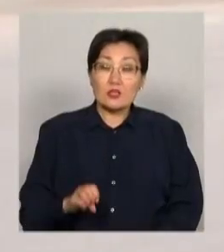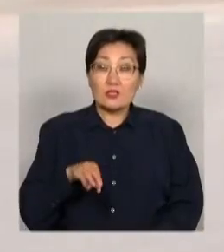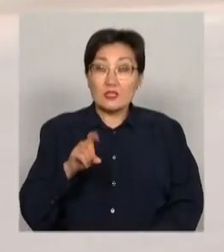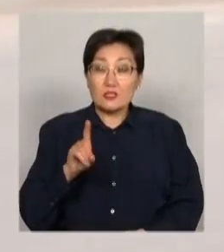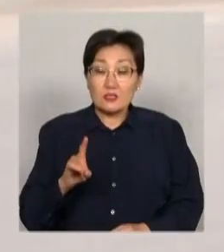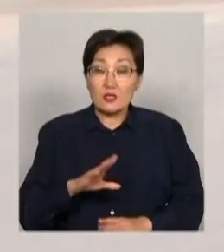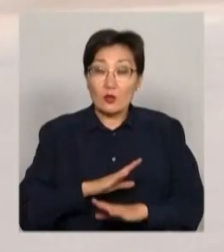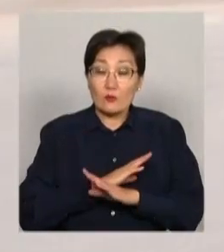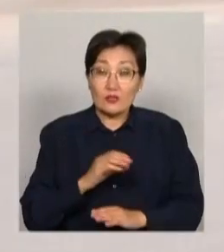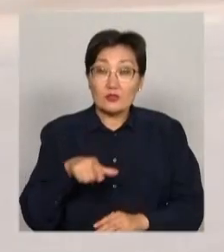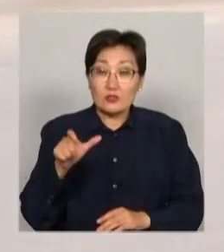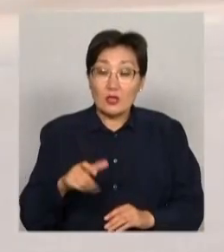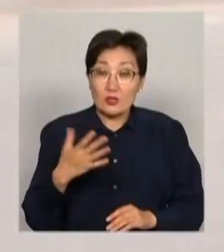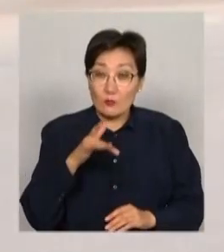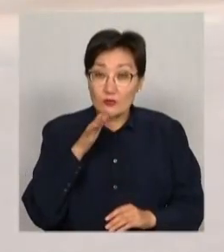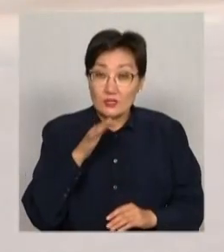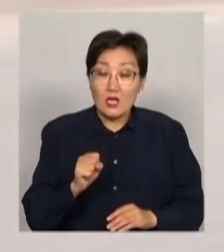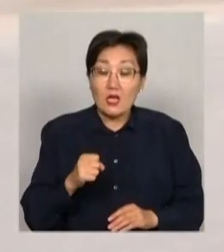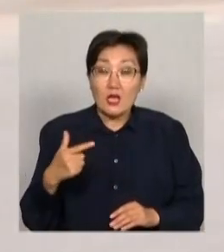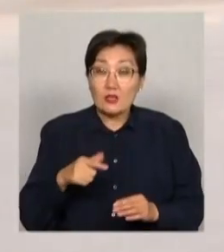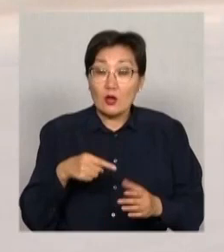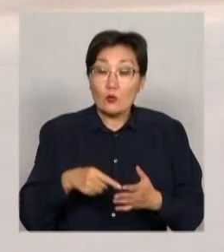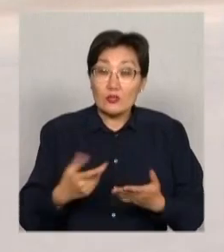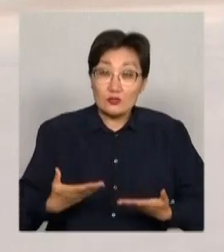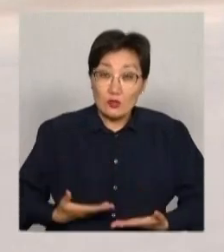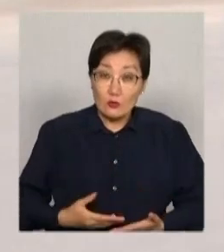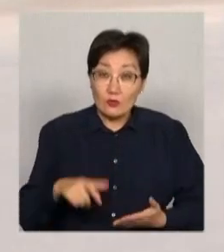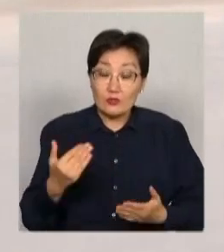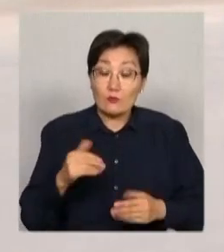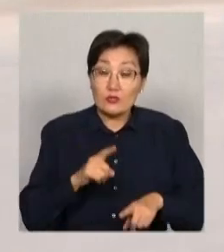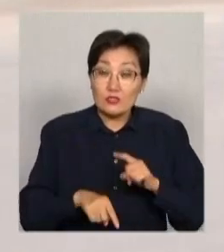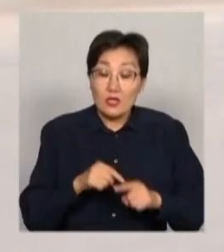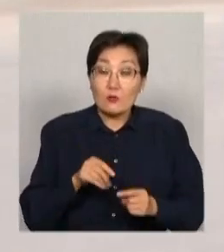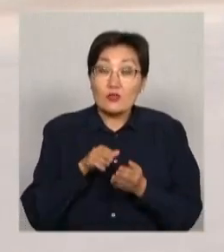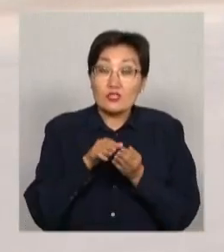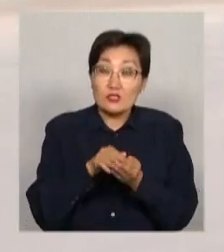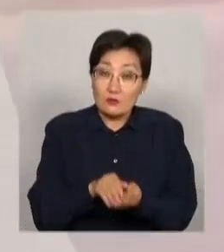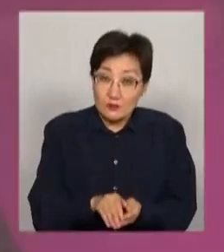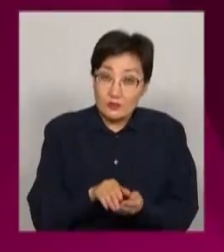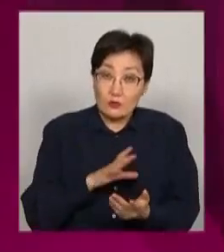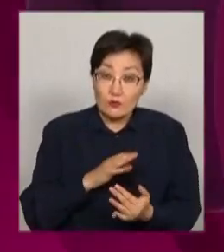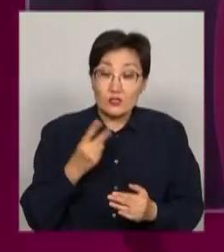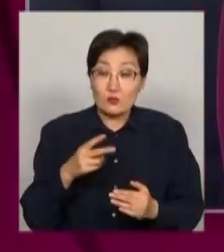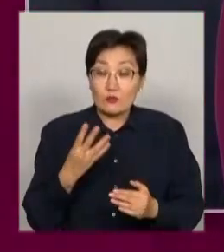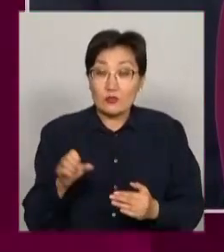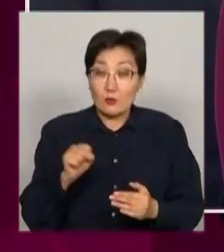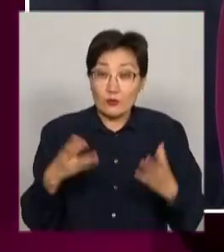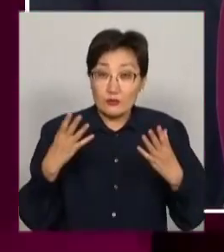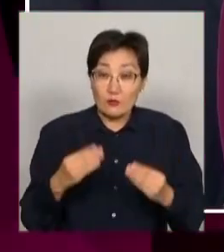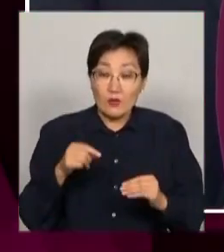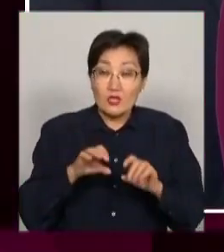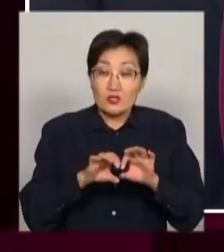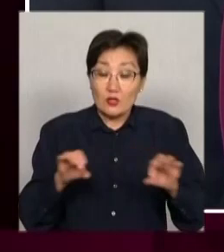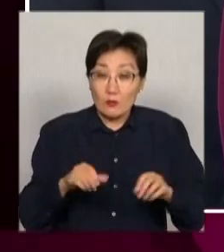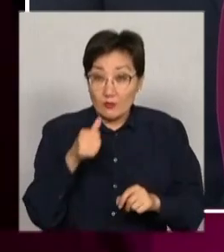орнында қайтыс болған кісі 50 жастағы Атырау қаласының тұрғыны. Бүгін оны жақындары жер қойнауына тапсырды. 24 тамыз күні құбырға